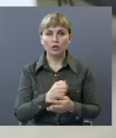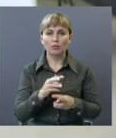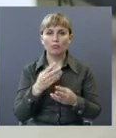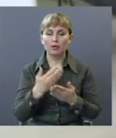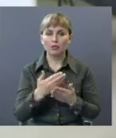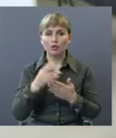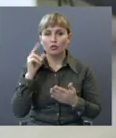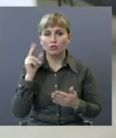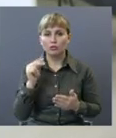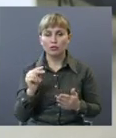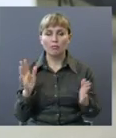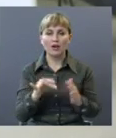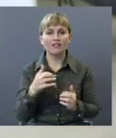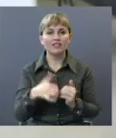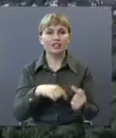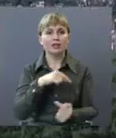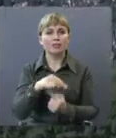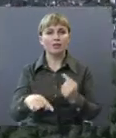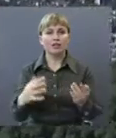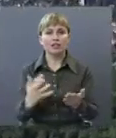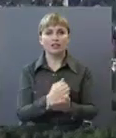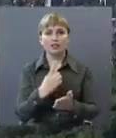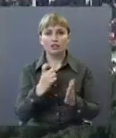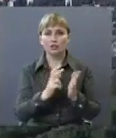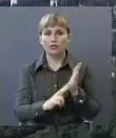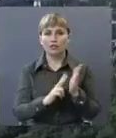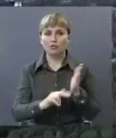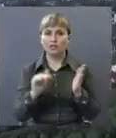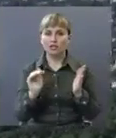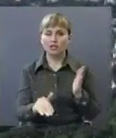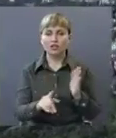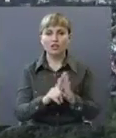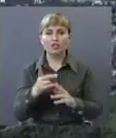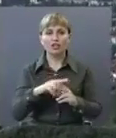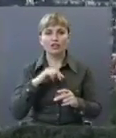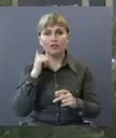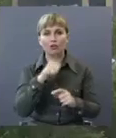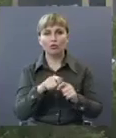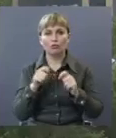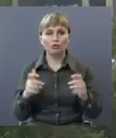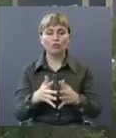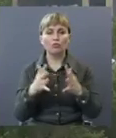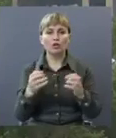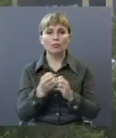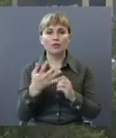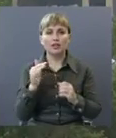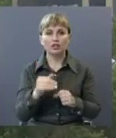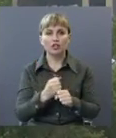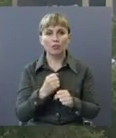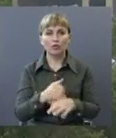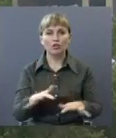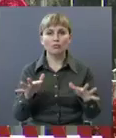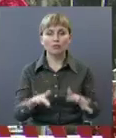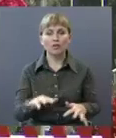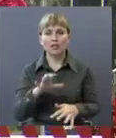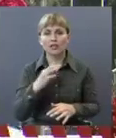число субъектов малого и среднего бизнеса достигло свыше 180 тысяч. С начала этого года создано более 15 тысяч рабочих мест, а